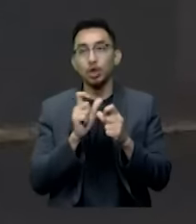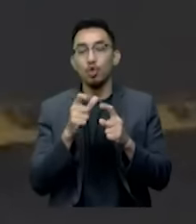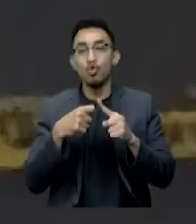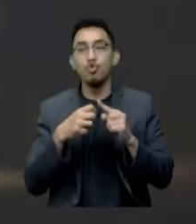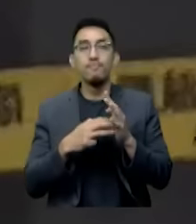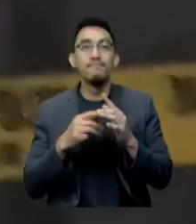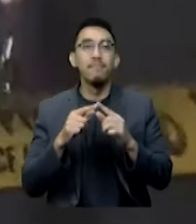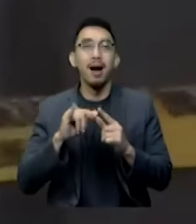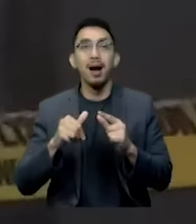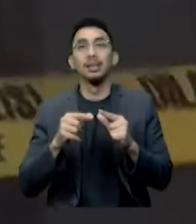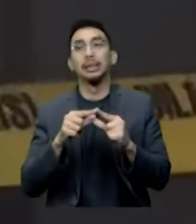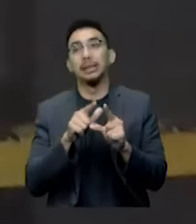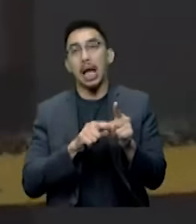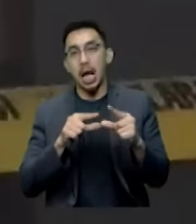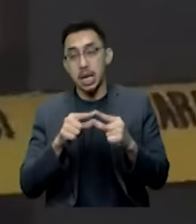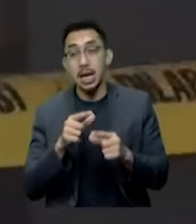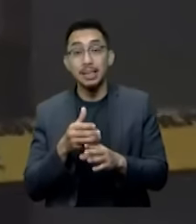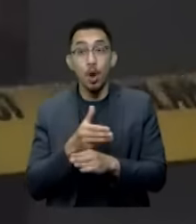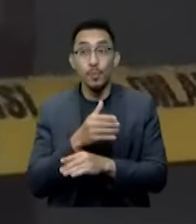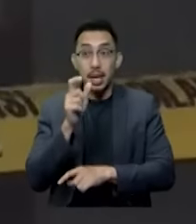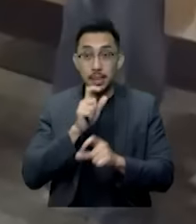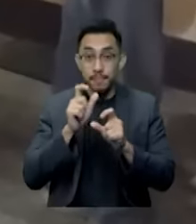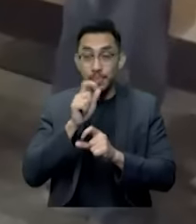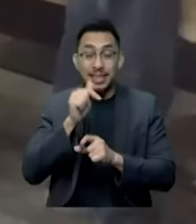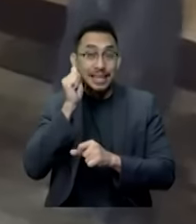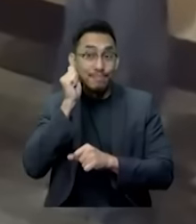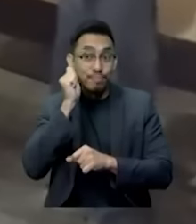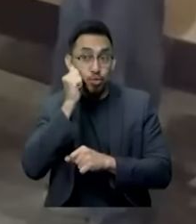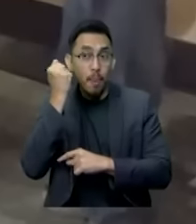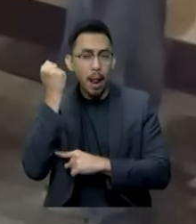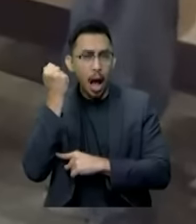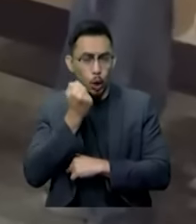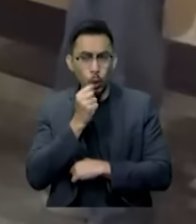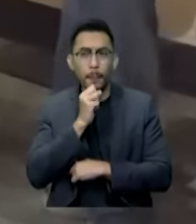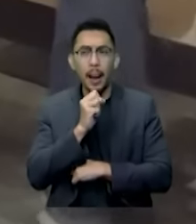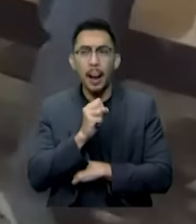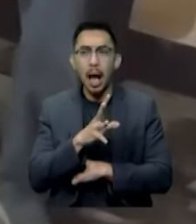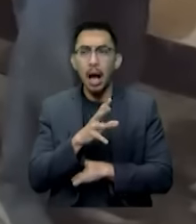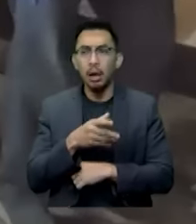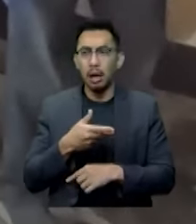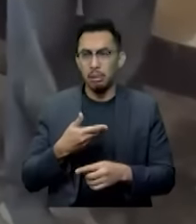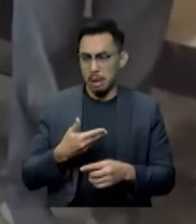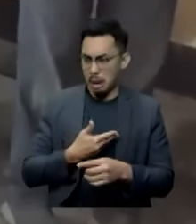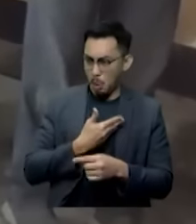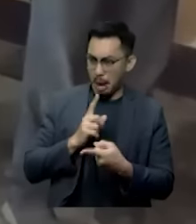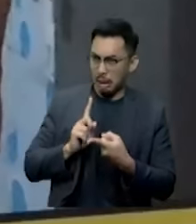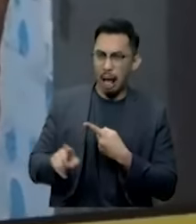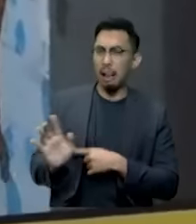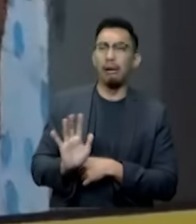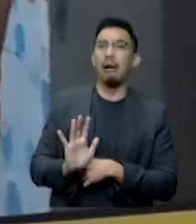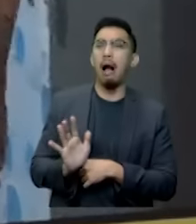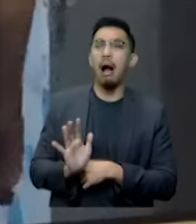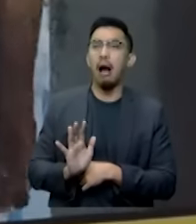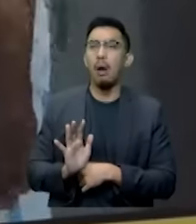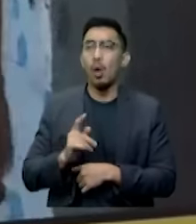Sebelumnya, dalam pemeriksaan, ibu pelaku mengaku tidak mengenal korban, termasuk soal hubungan asmara korban yang merupakan mahasiswi